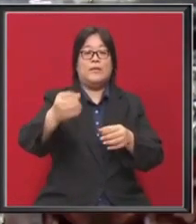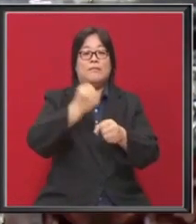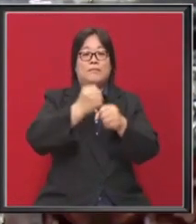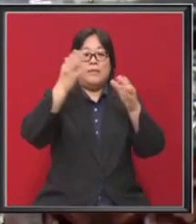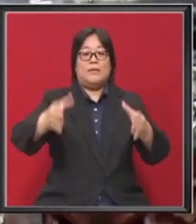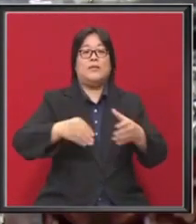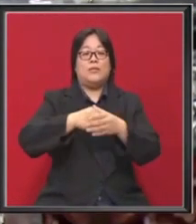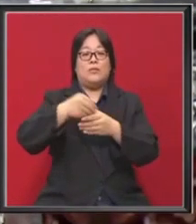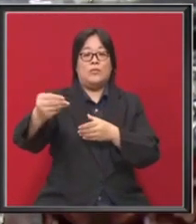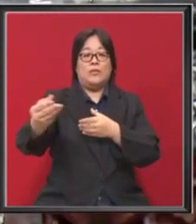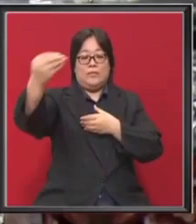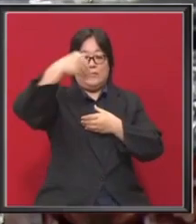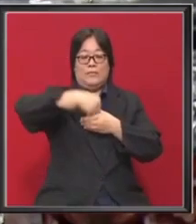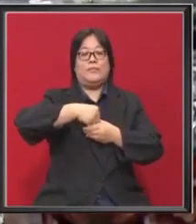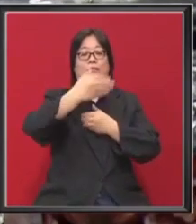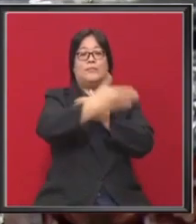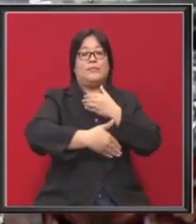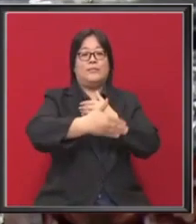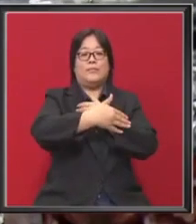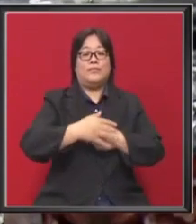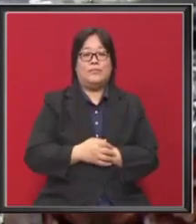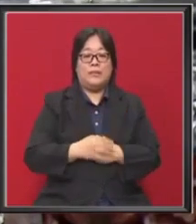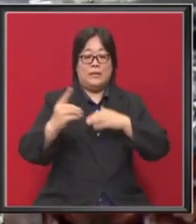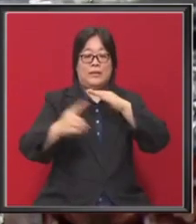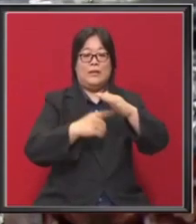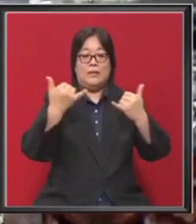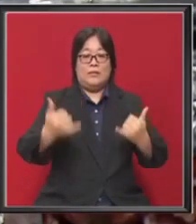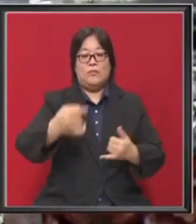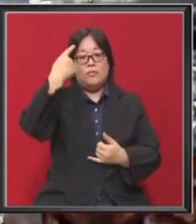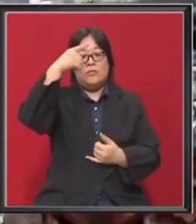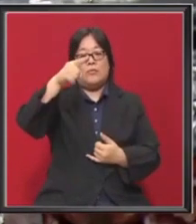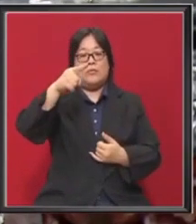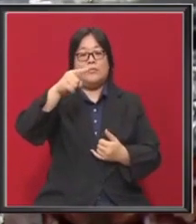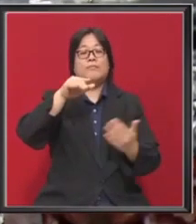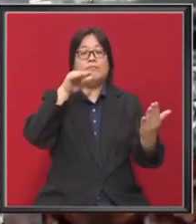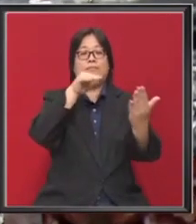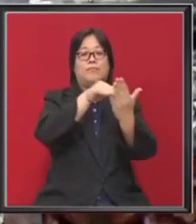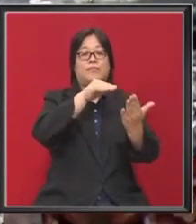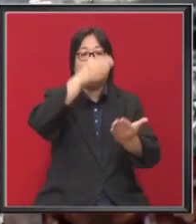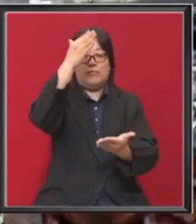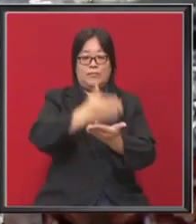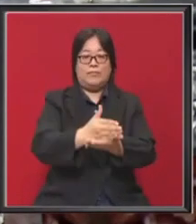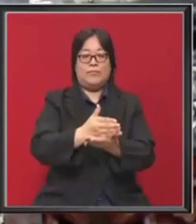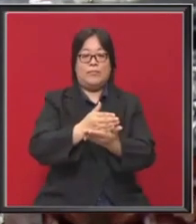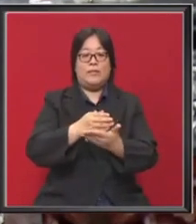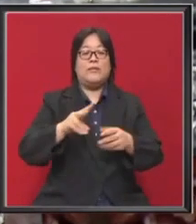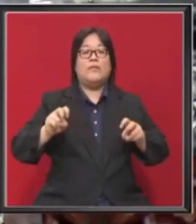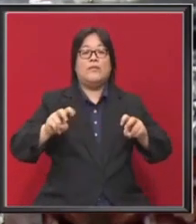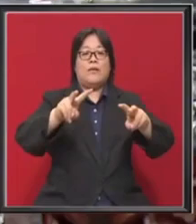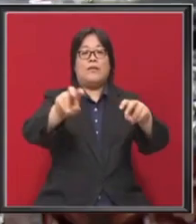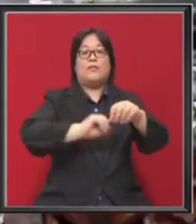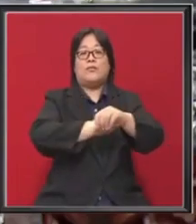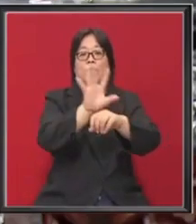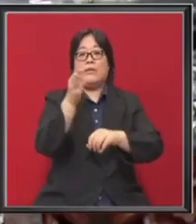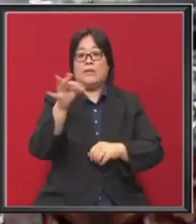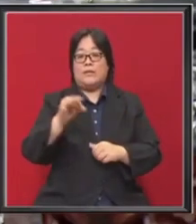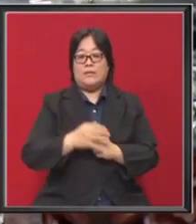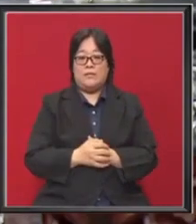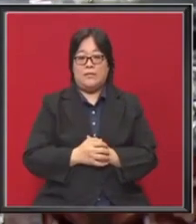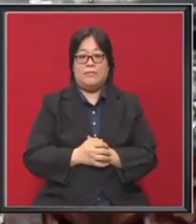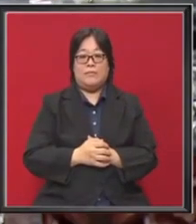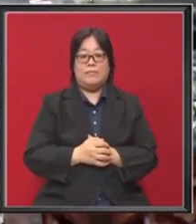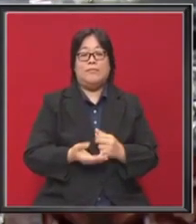pekerja asing akan negare da1 kini ada bertujuan bagi mengekang kiss jangkitan virus copy naintin